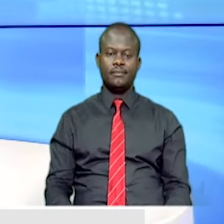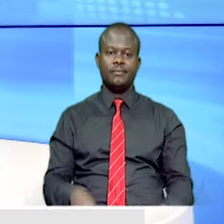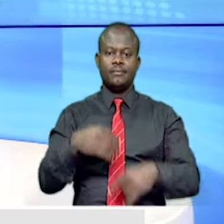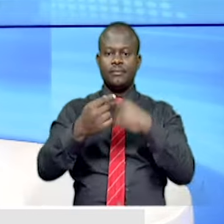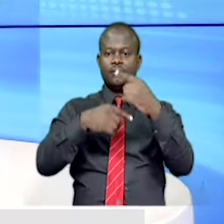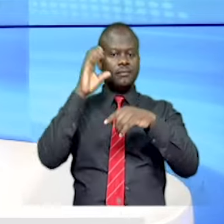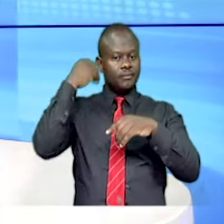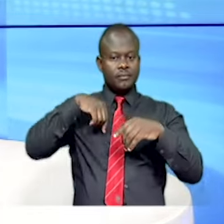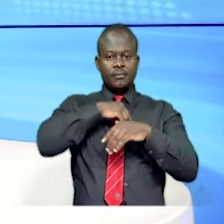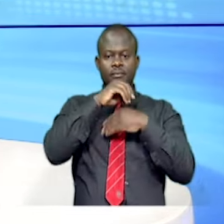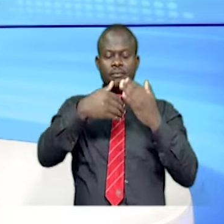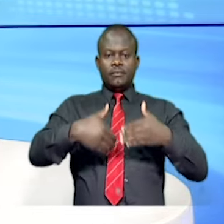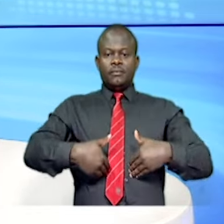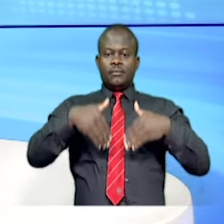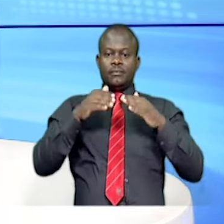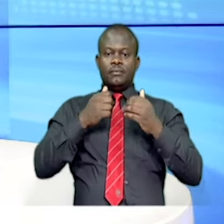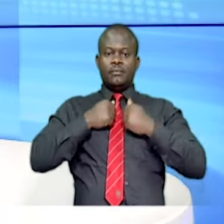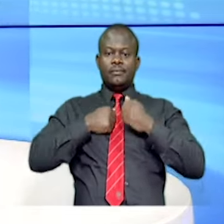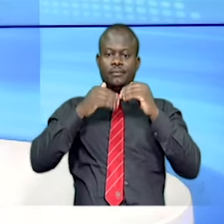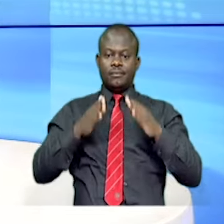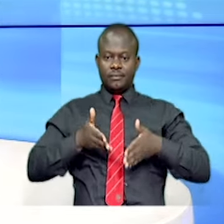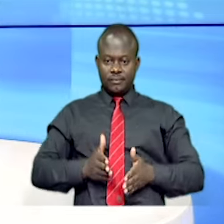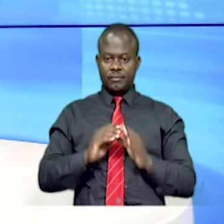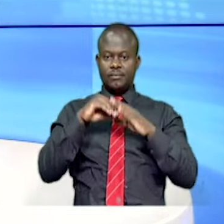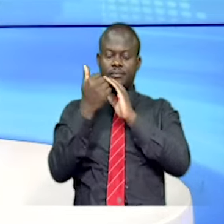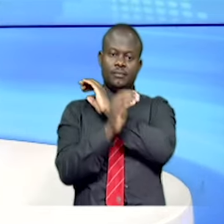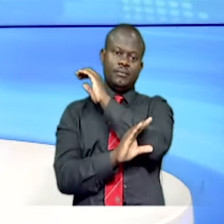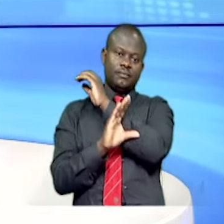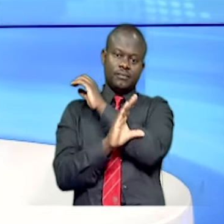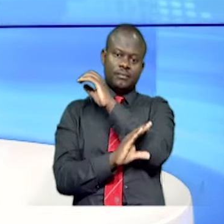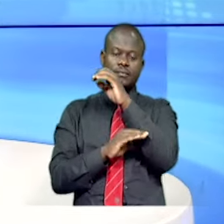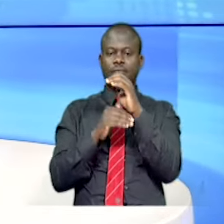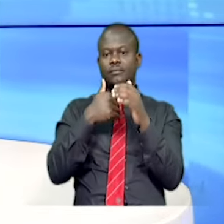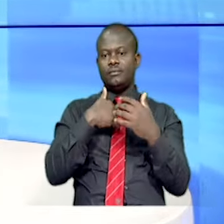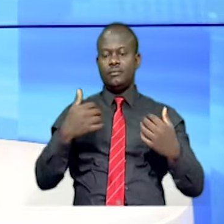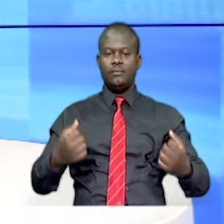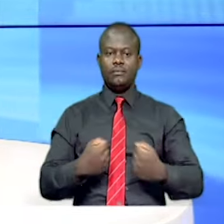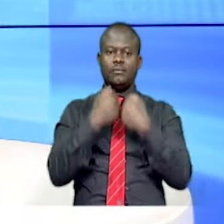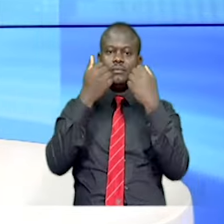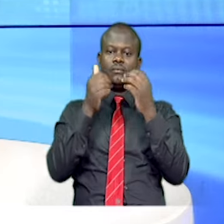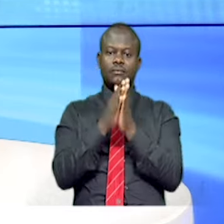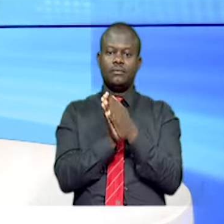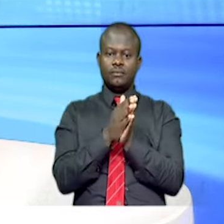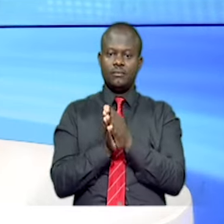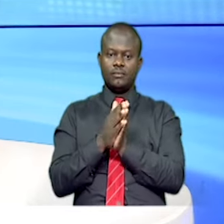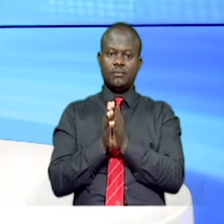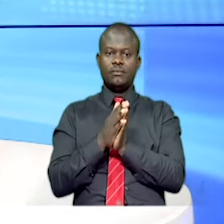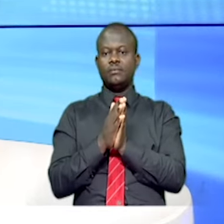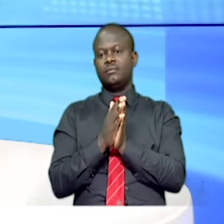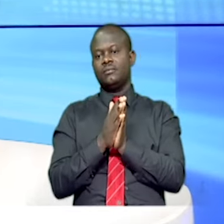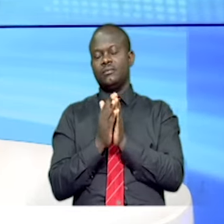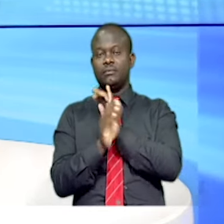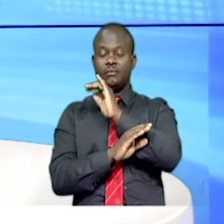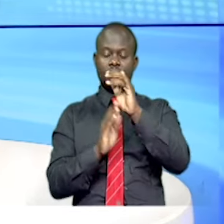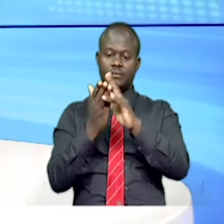twakomeje amakuru yacu urubyiruko rw'abanyarwanda bavukiye hanze y'igihugu rwagizweho ingaruka n'amateka y'igihugu